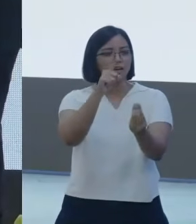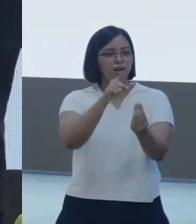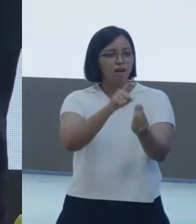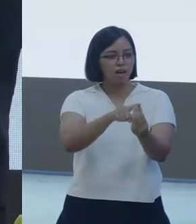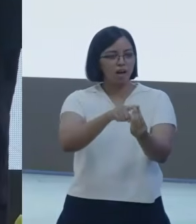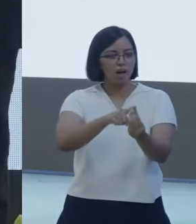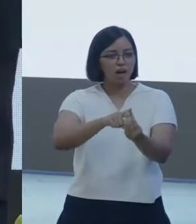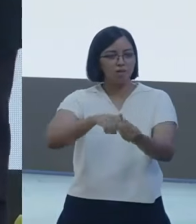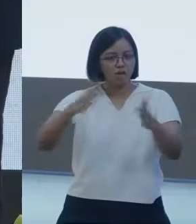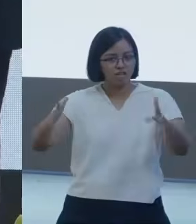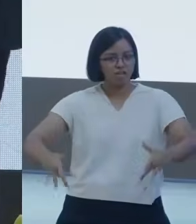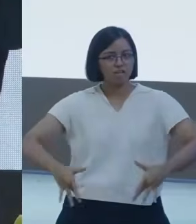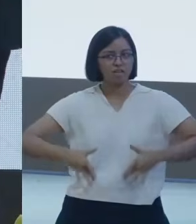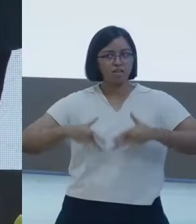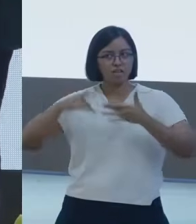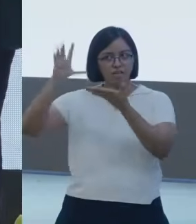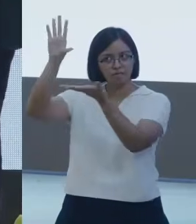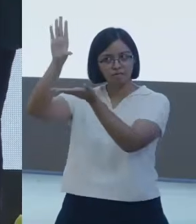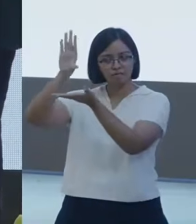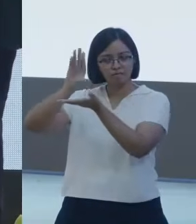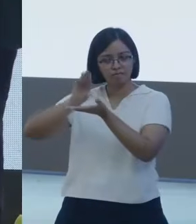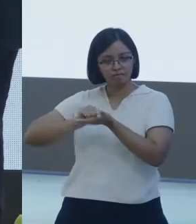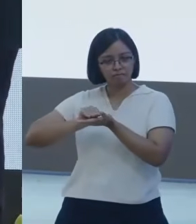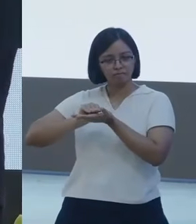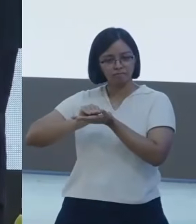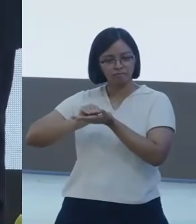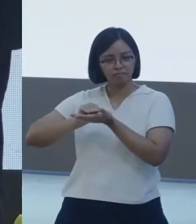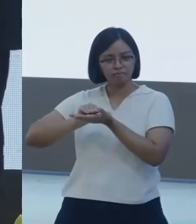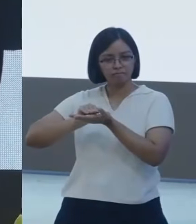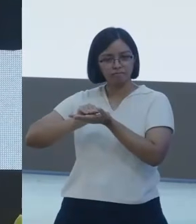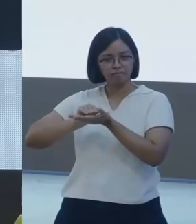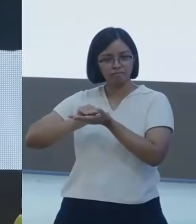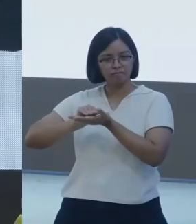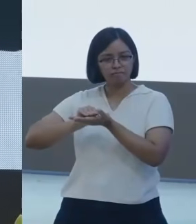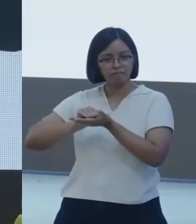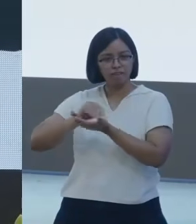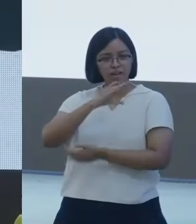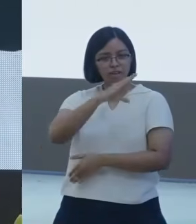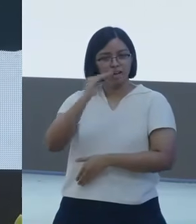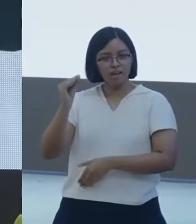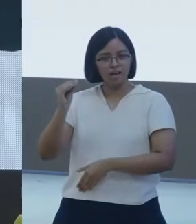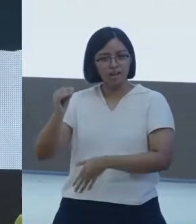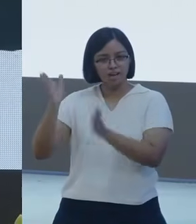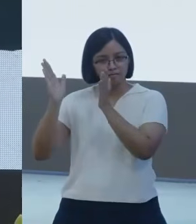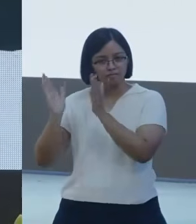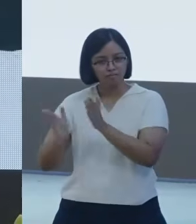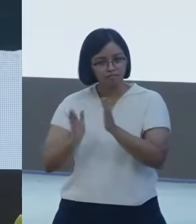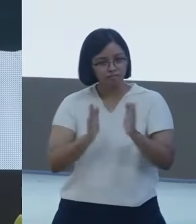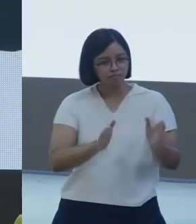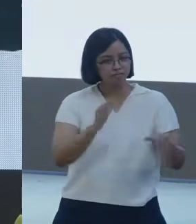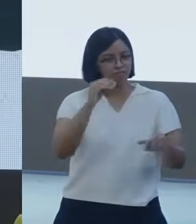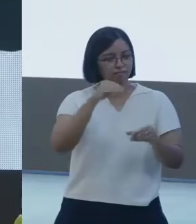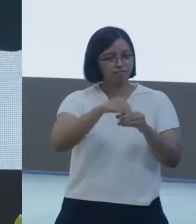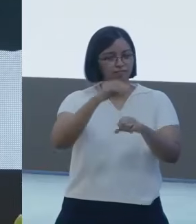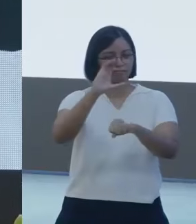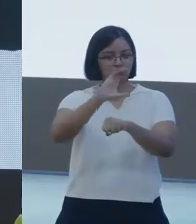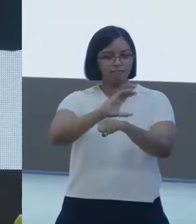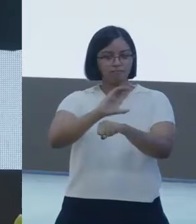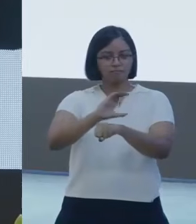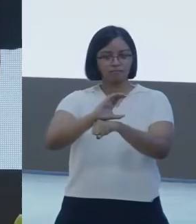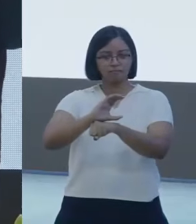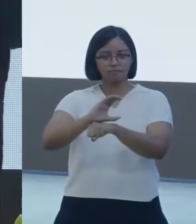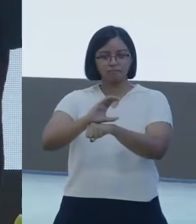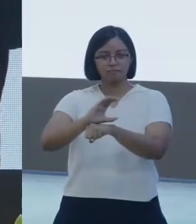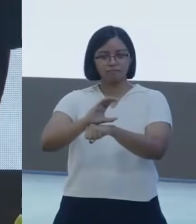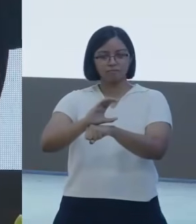makadiyos na pamumuhay, godliness, at kaayusan sa iglesia. So yun po